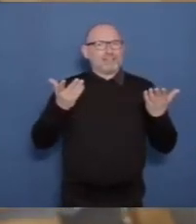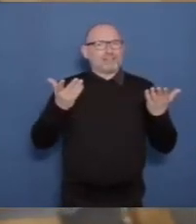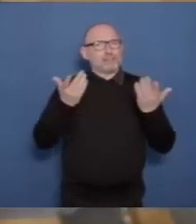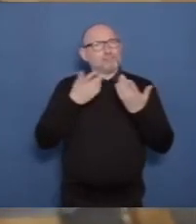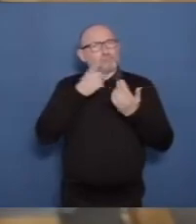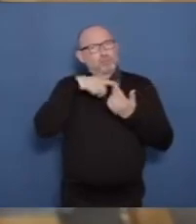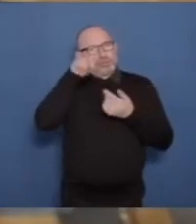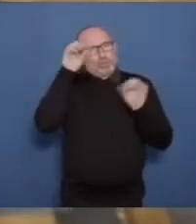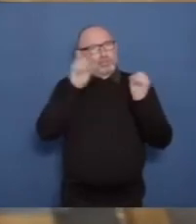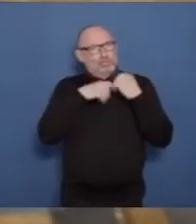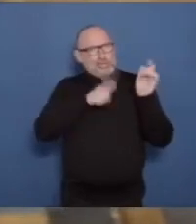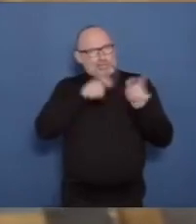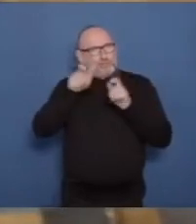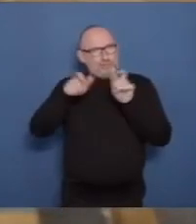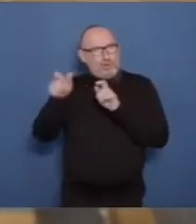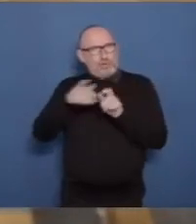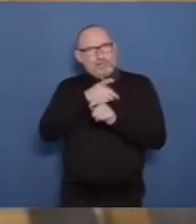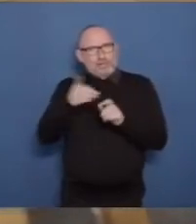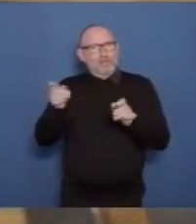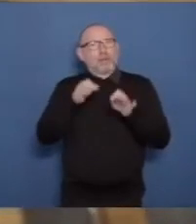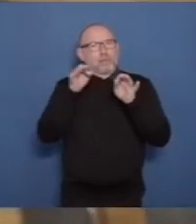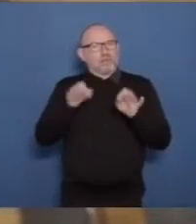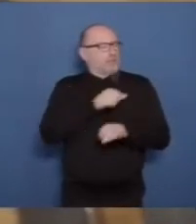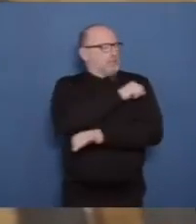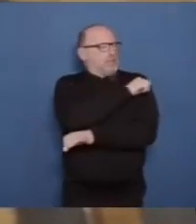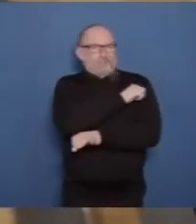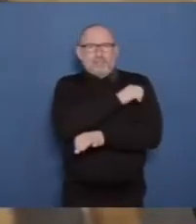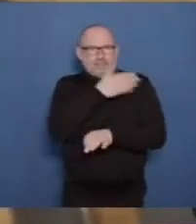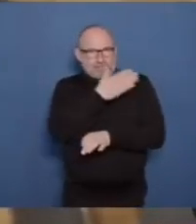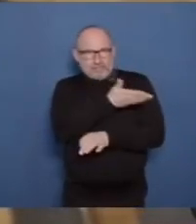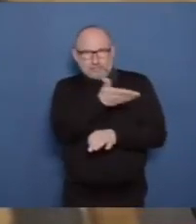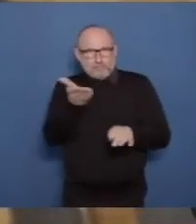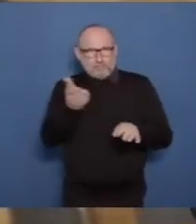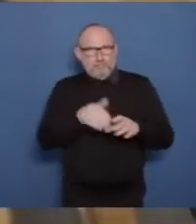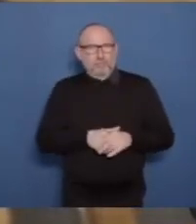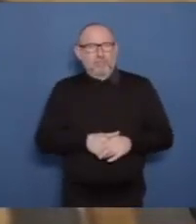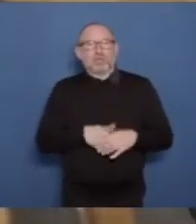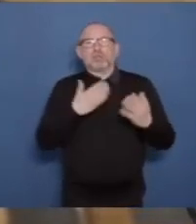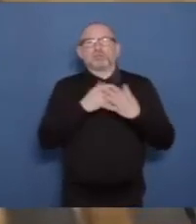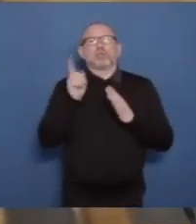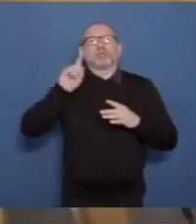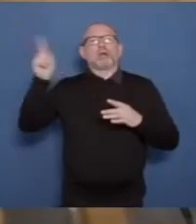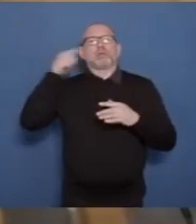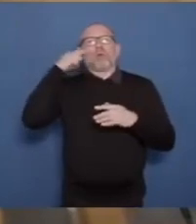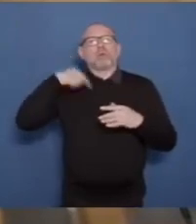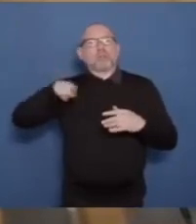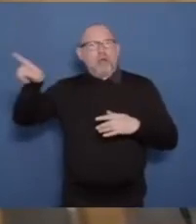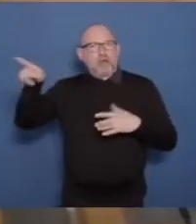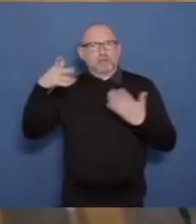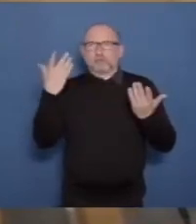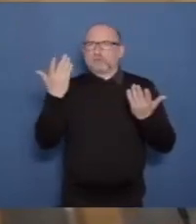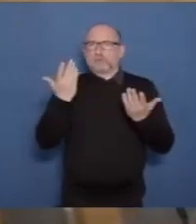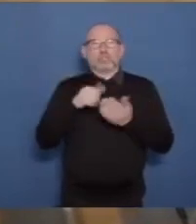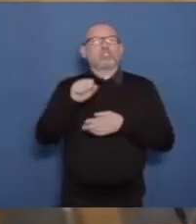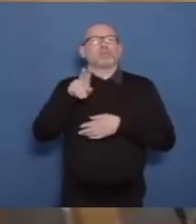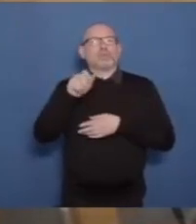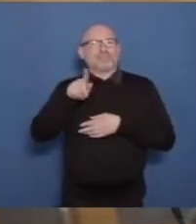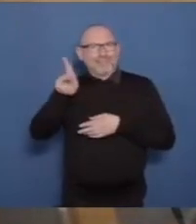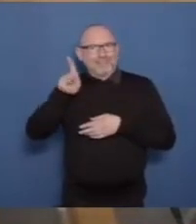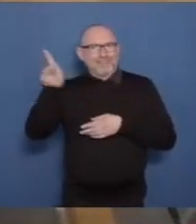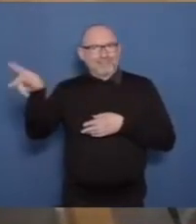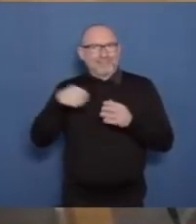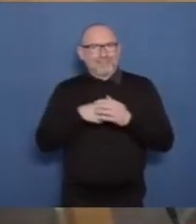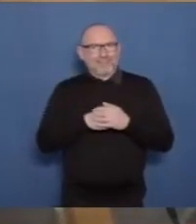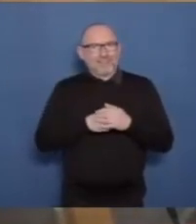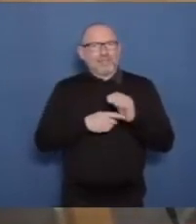umzugehen, die sich impfen gelassen haben, etwa aktuell in Russland mit Sputnik oder der Deutsch-Serbe mit